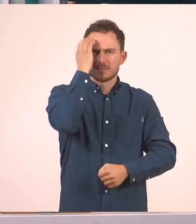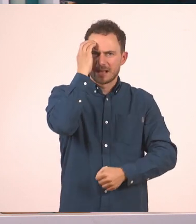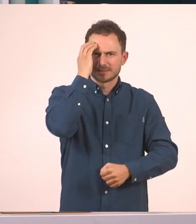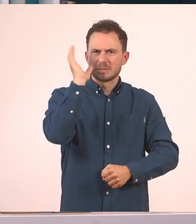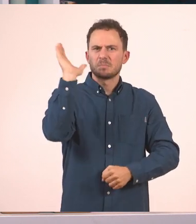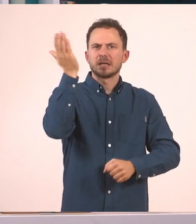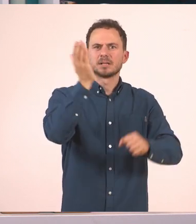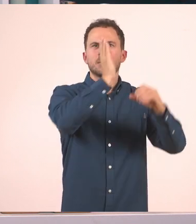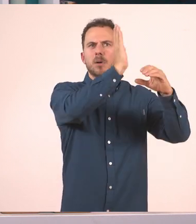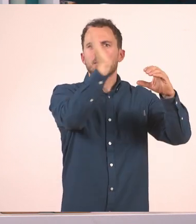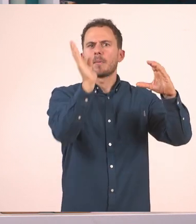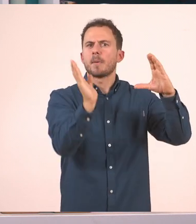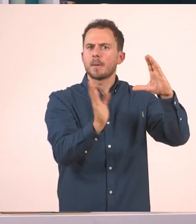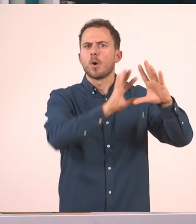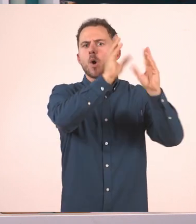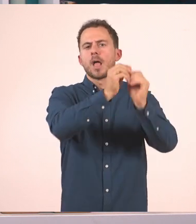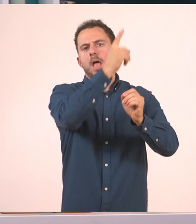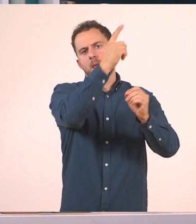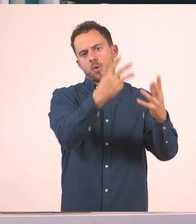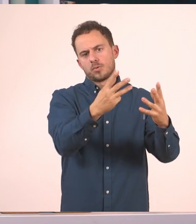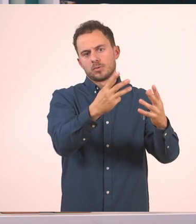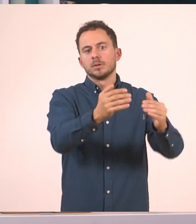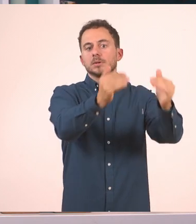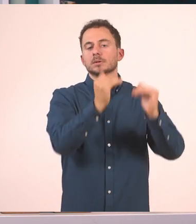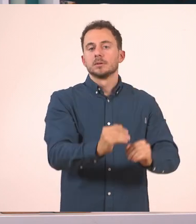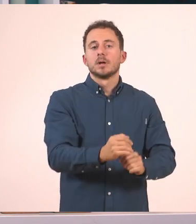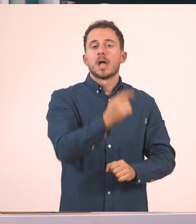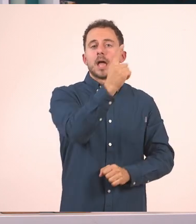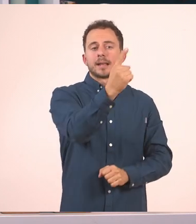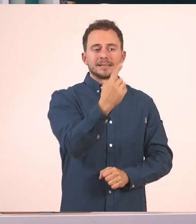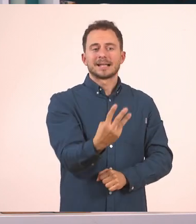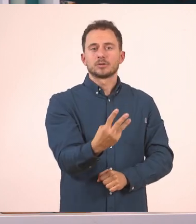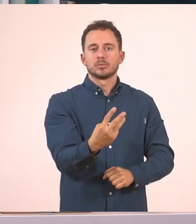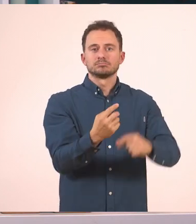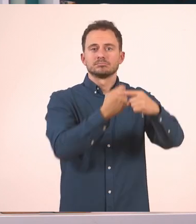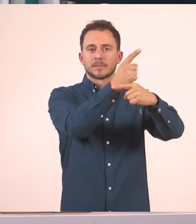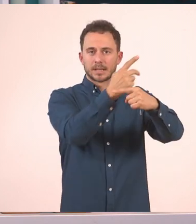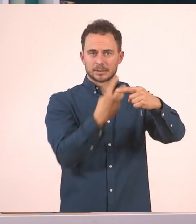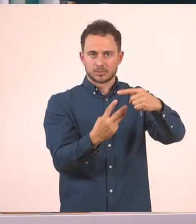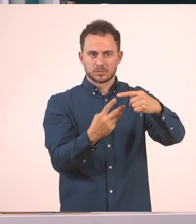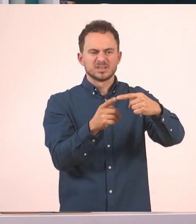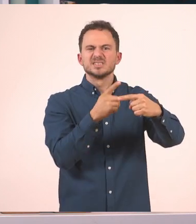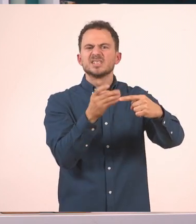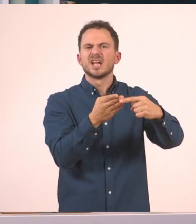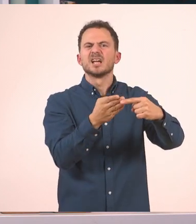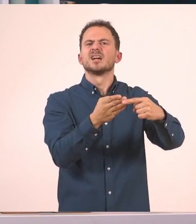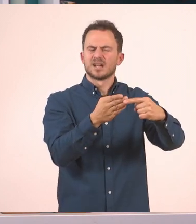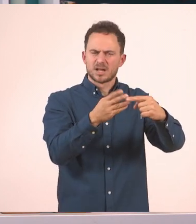την πίτσα μας. 1/3, ένα κομμάτι από τα 3 που είχαμε μοιράσει τη